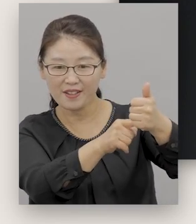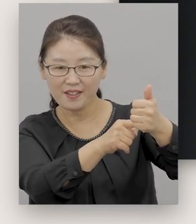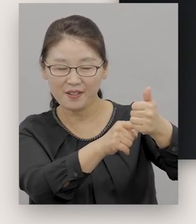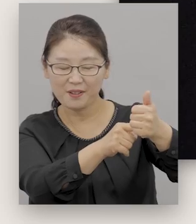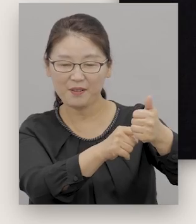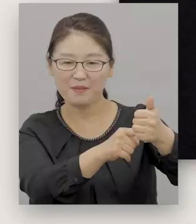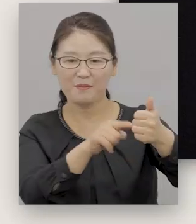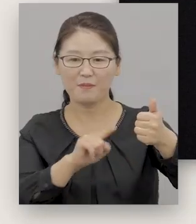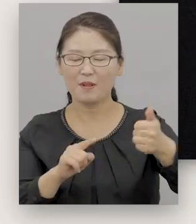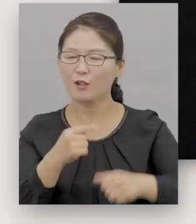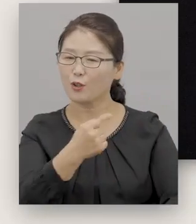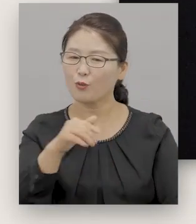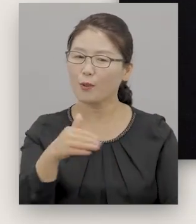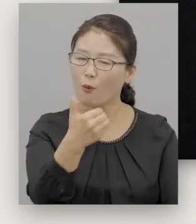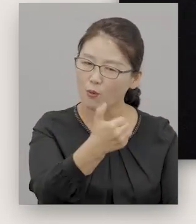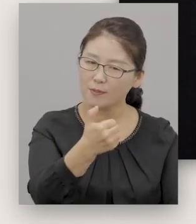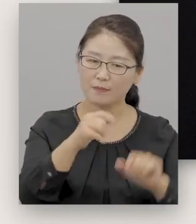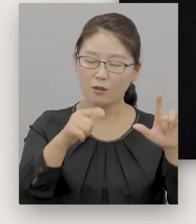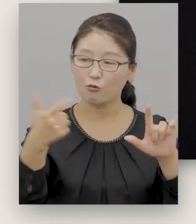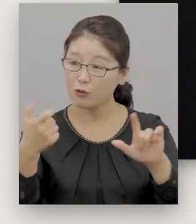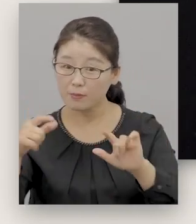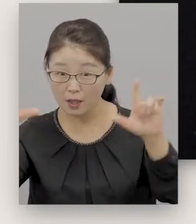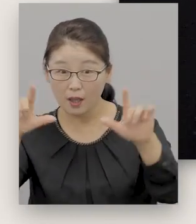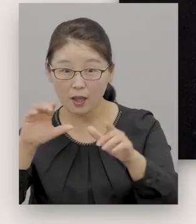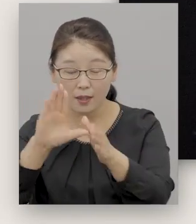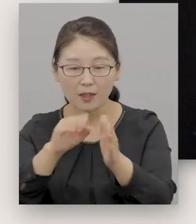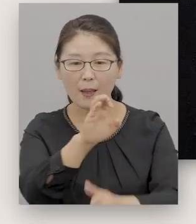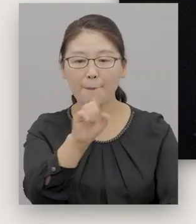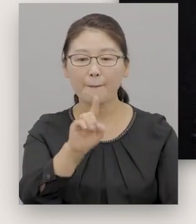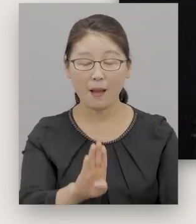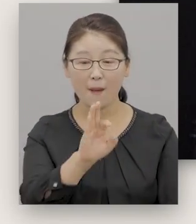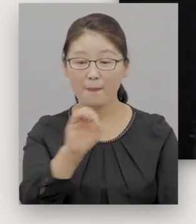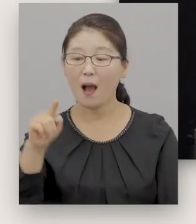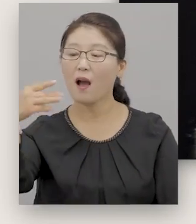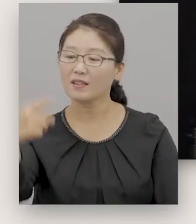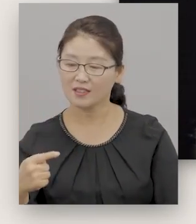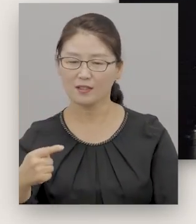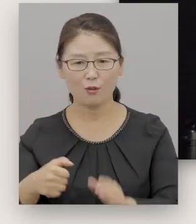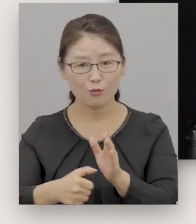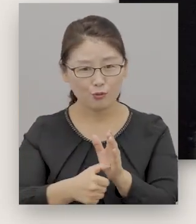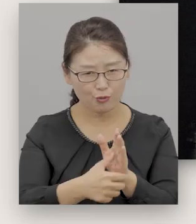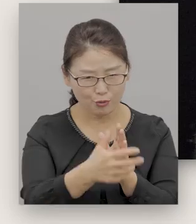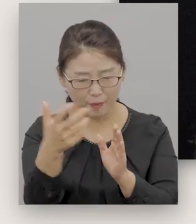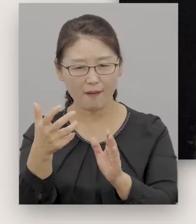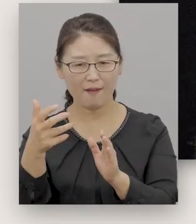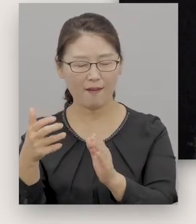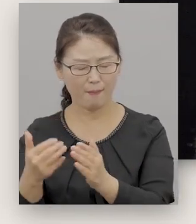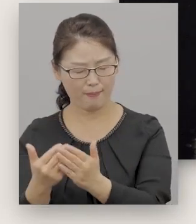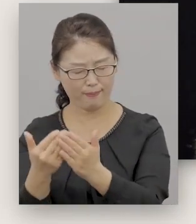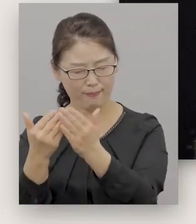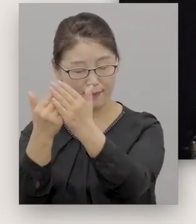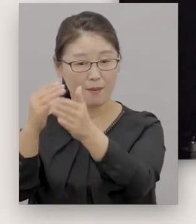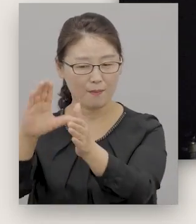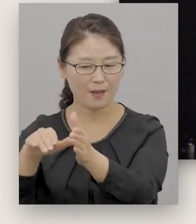수밖에 없었던 이유 중에 하나가 이제 50, 60년대를 생각을 해보면 팝아트, 미국의 팝아트 굉장히 이렇게